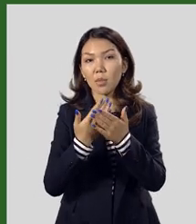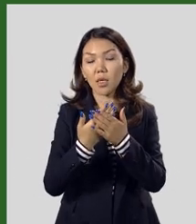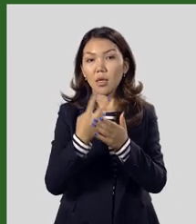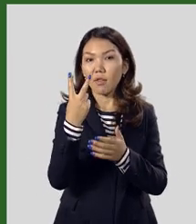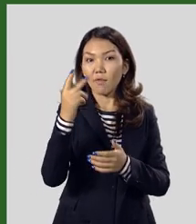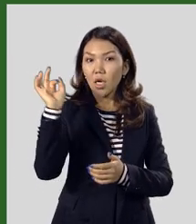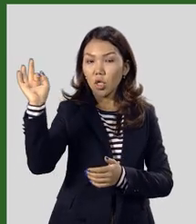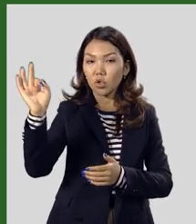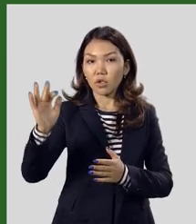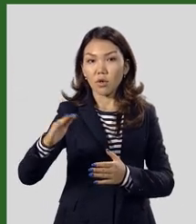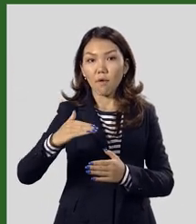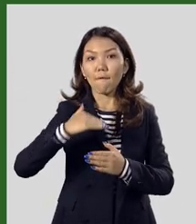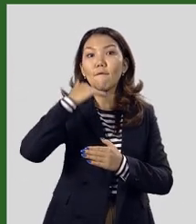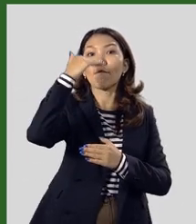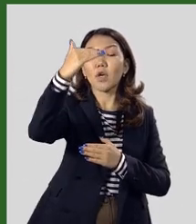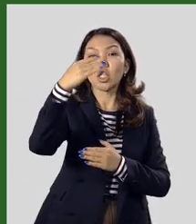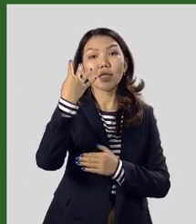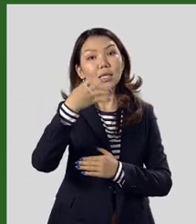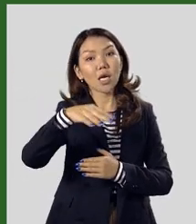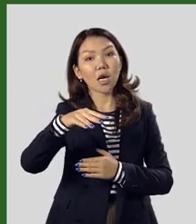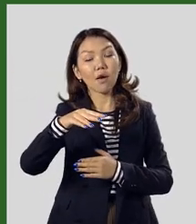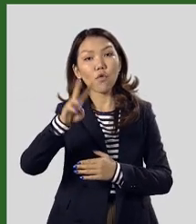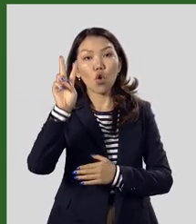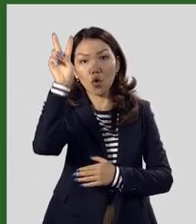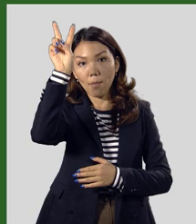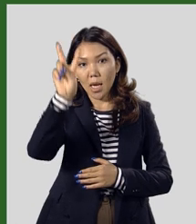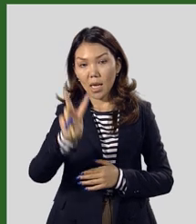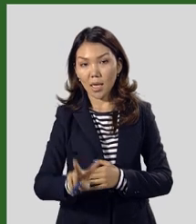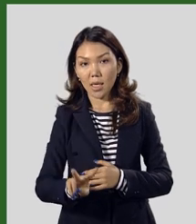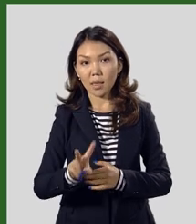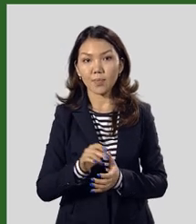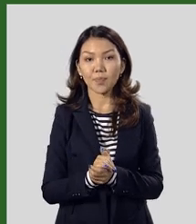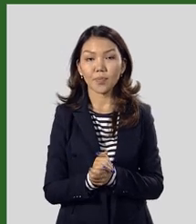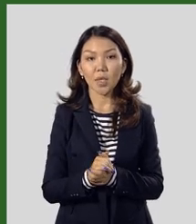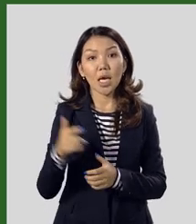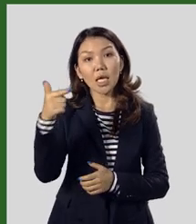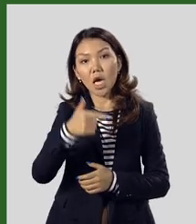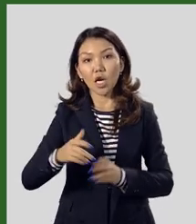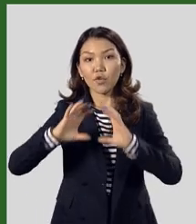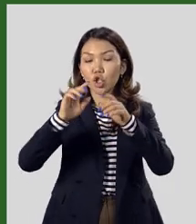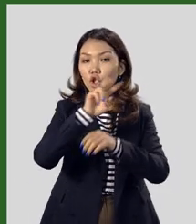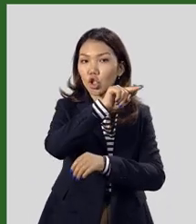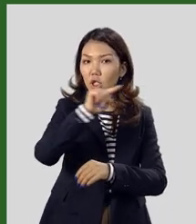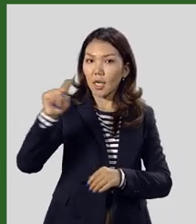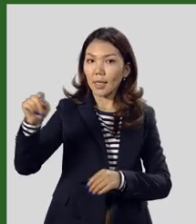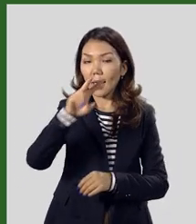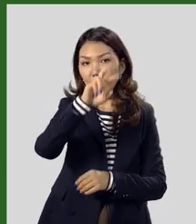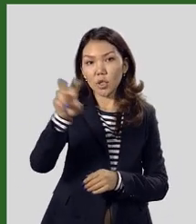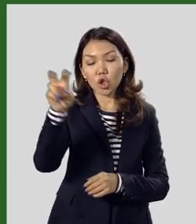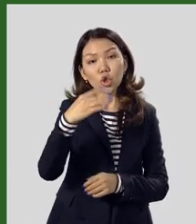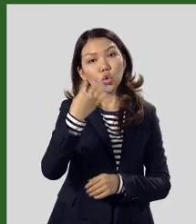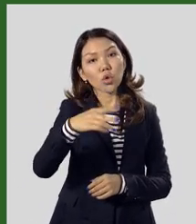выше 40-й параллели. Значит, географическая широта Бишкек